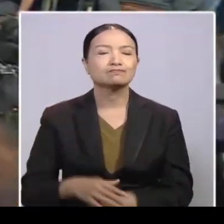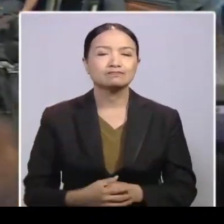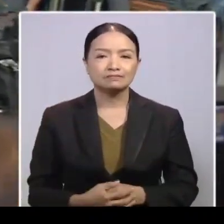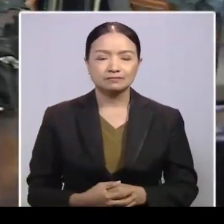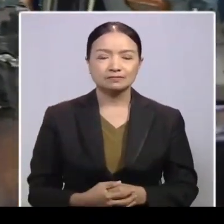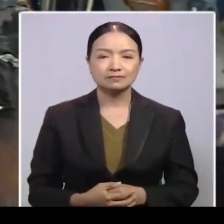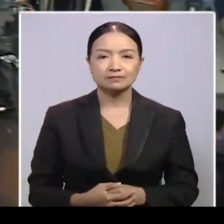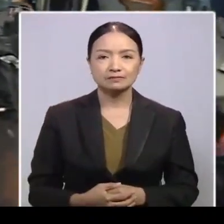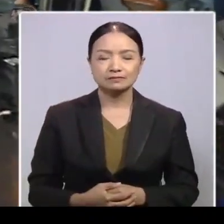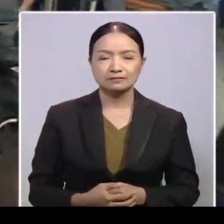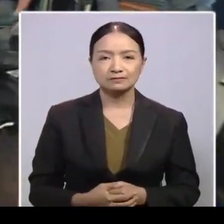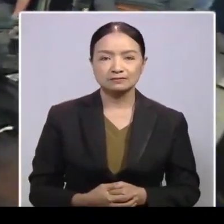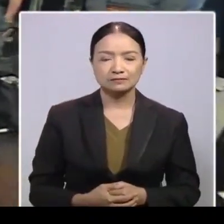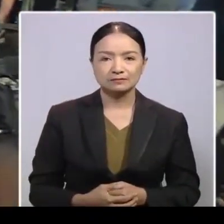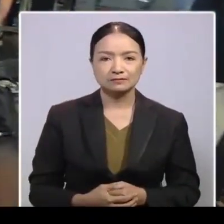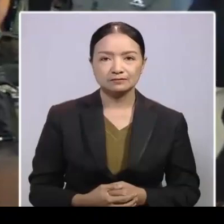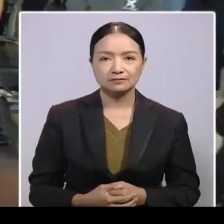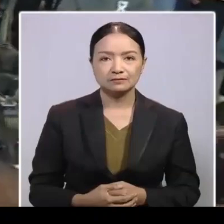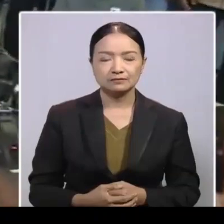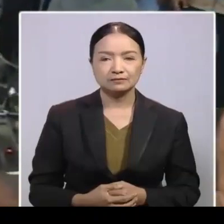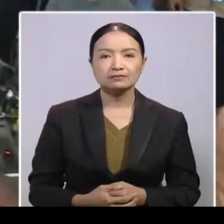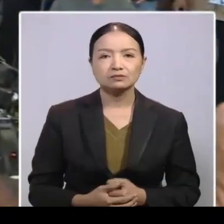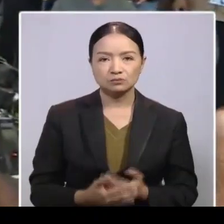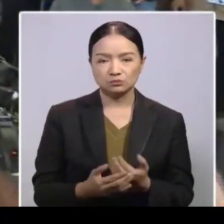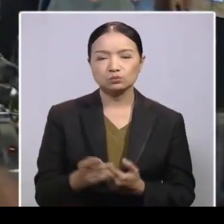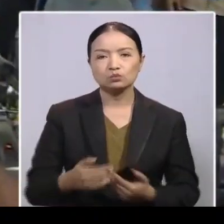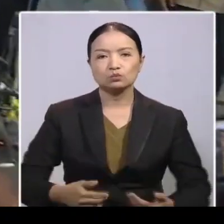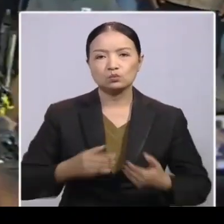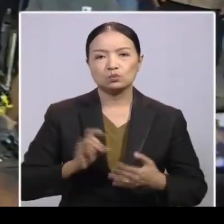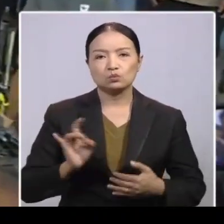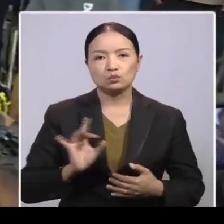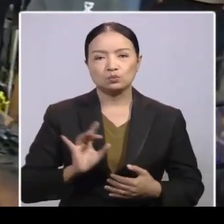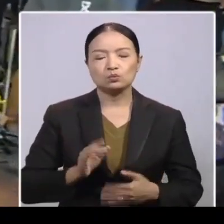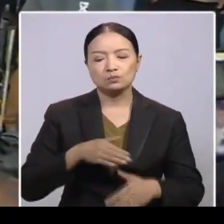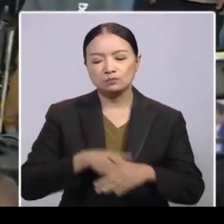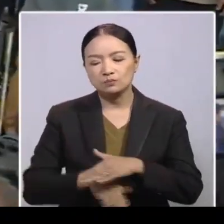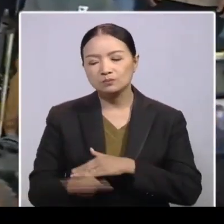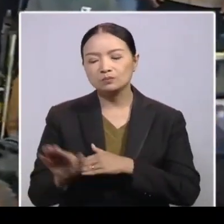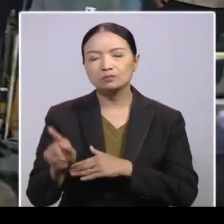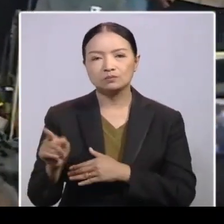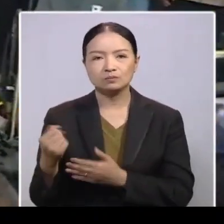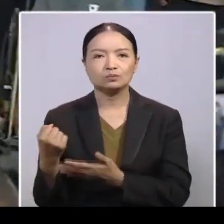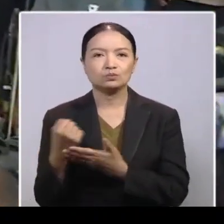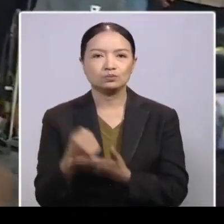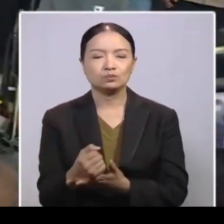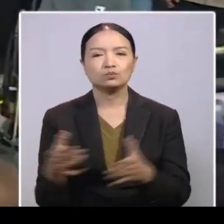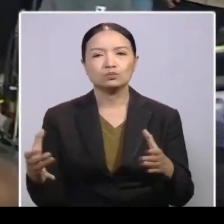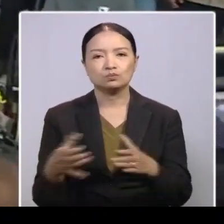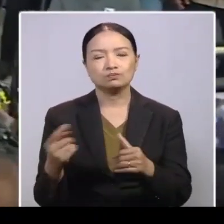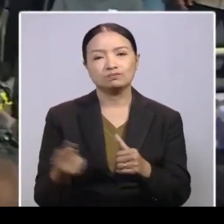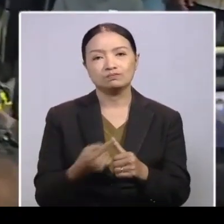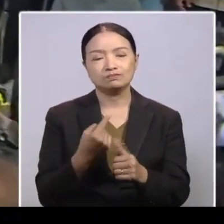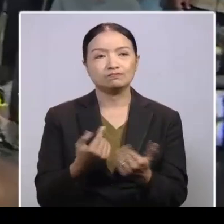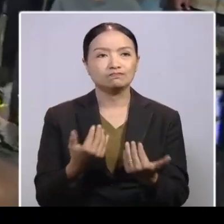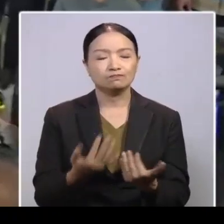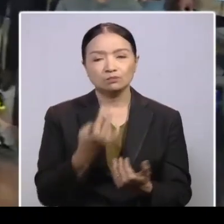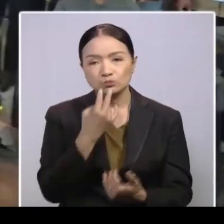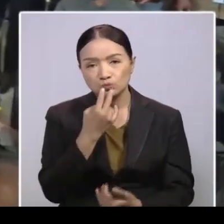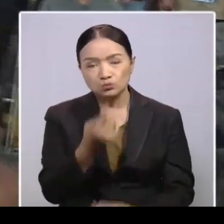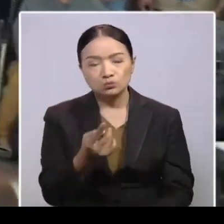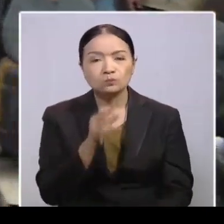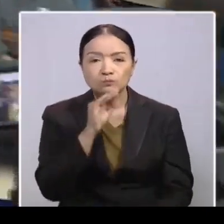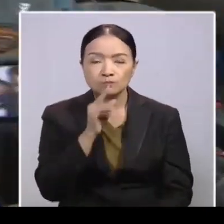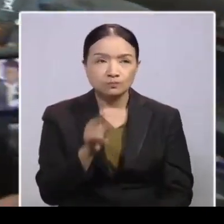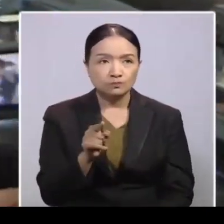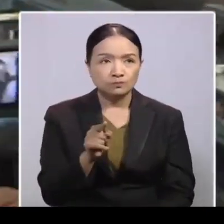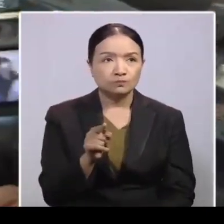ะครับแล้วก็เอาตัวรอดหนีออกมาได้ก็เลยได้รับการช่วยเหลือเป็นระดับแรกเดี๋ยวตอนนี้ลองไปฟังดูนะครับ